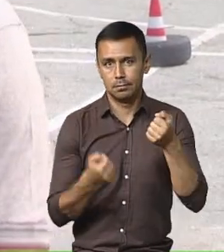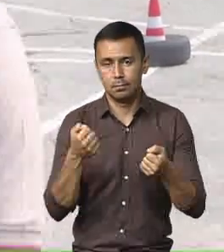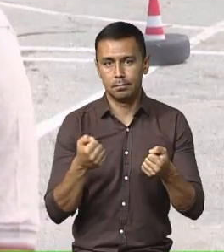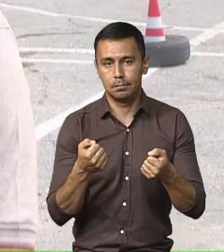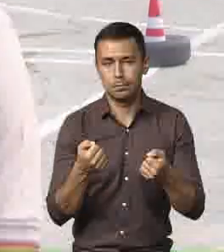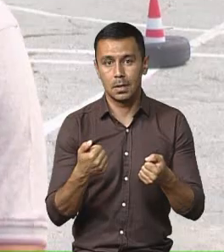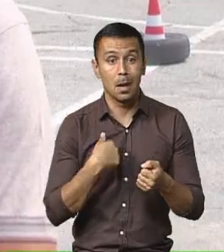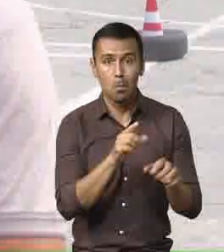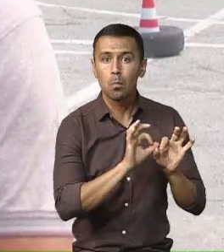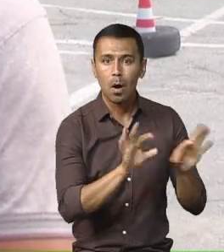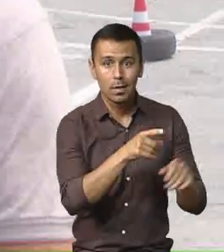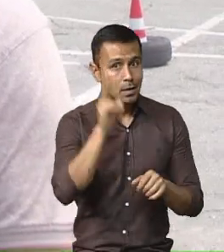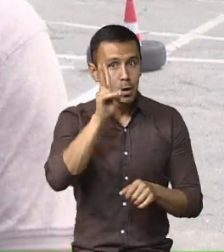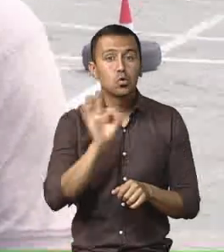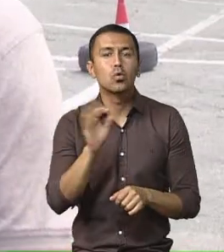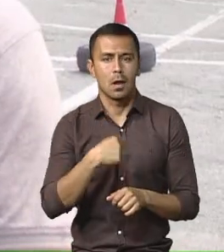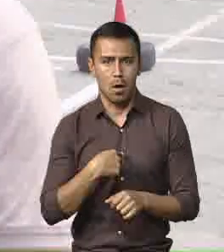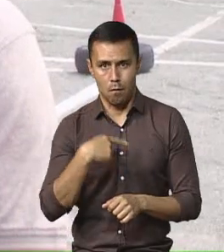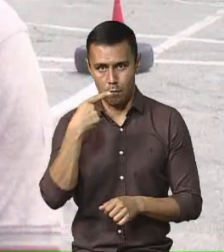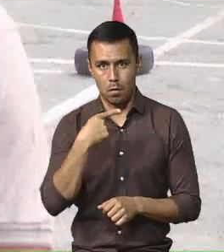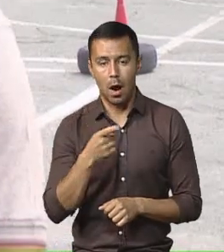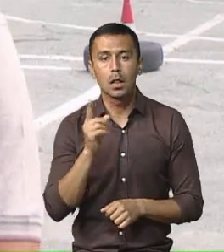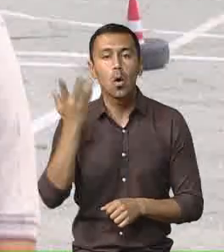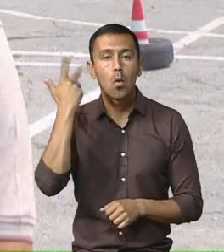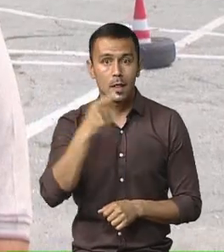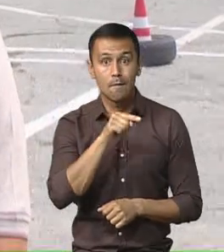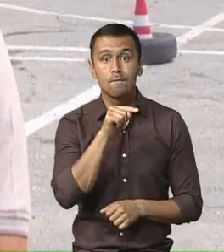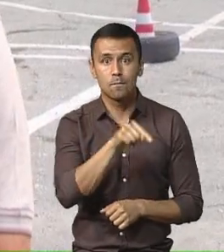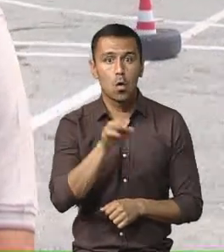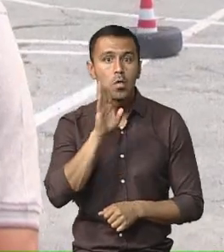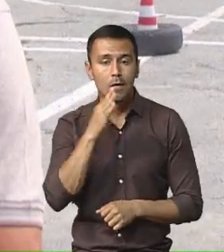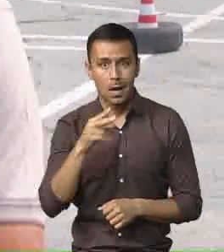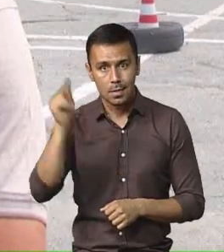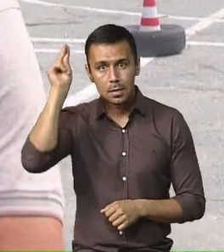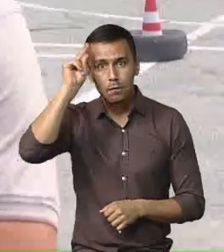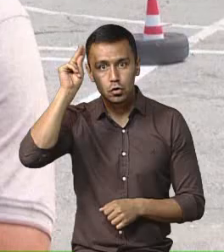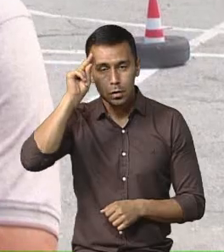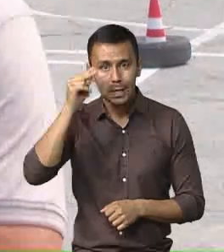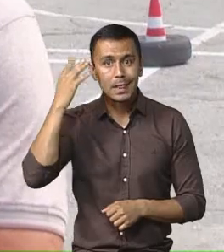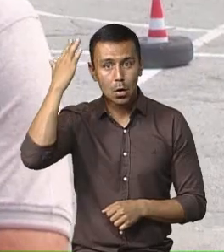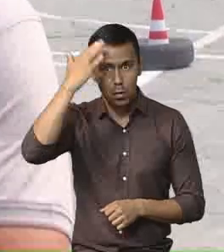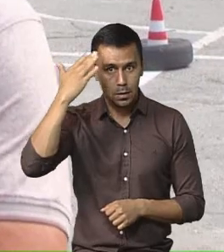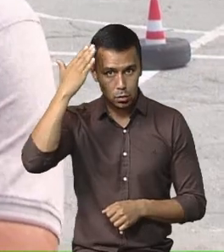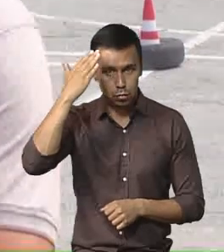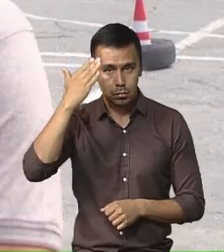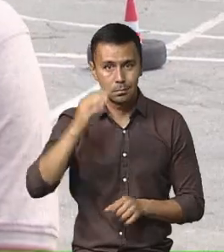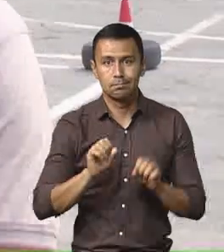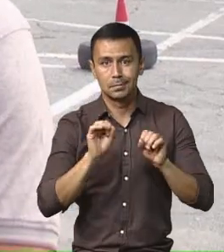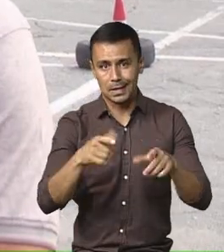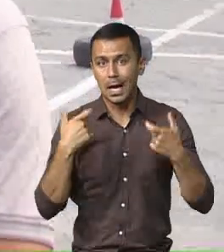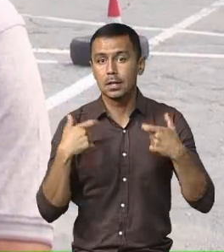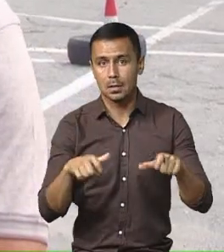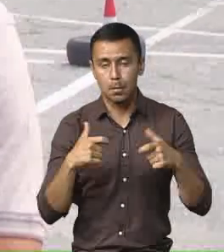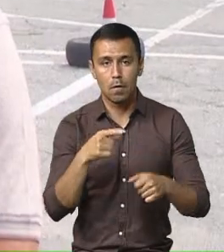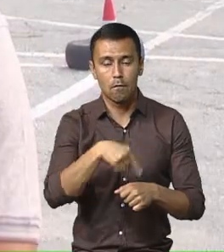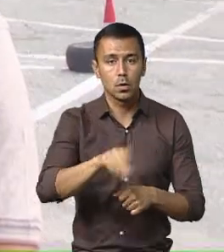Її пояснюєш, вона не знає, про що я говорю. Але коли вона вже навчиться теоретично, здасть екзамени,